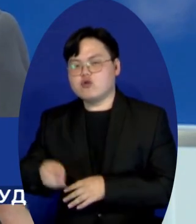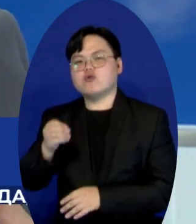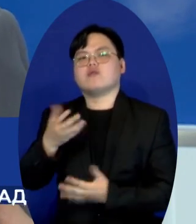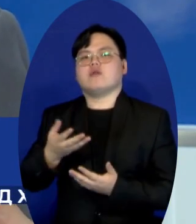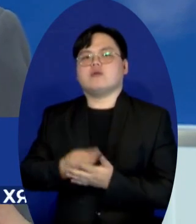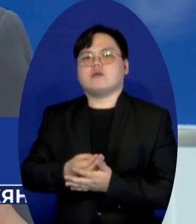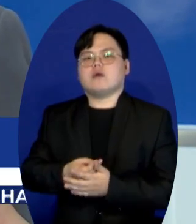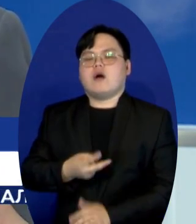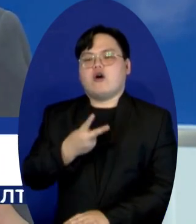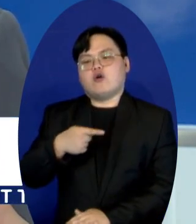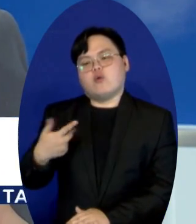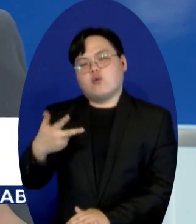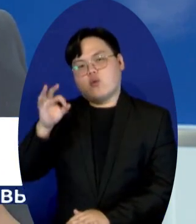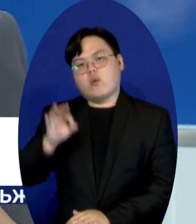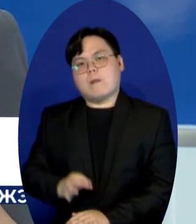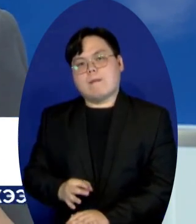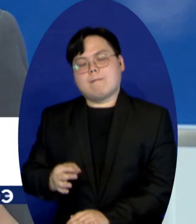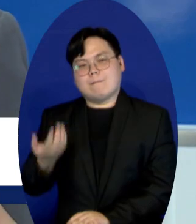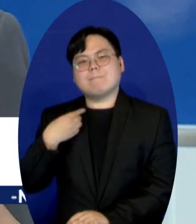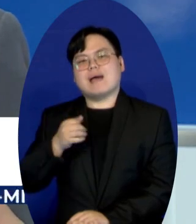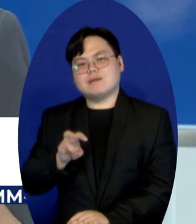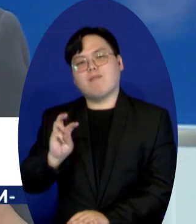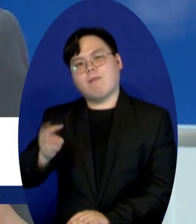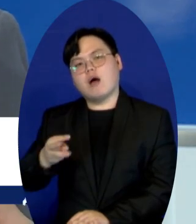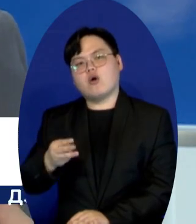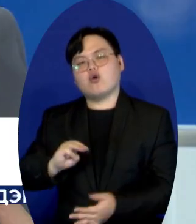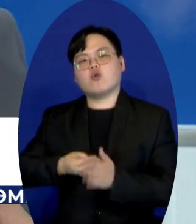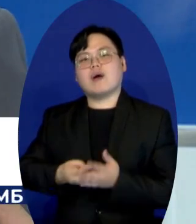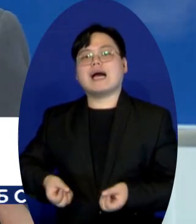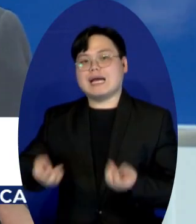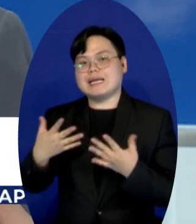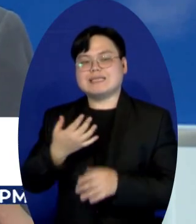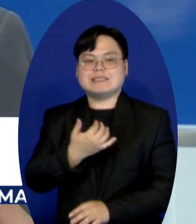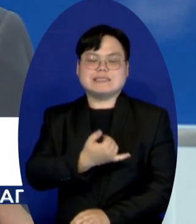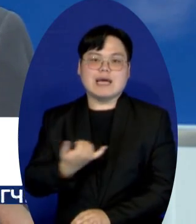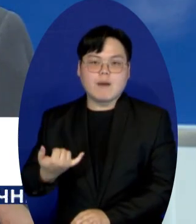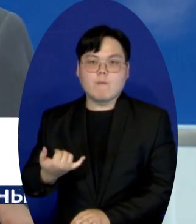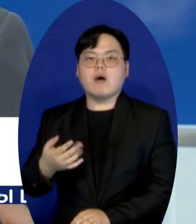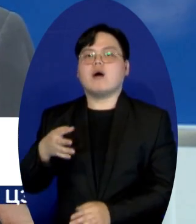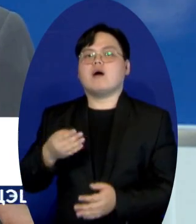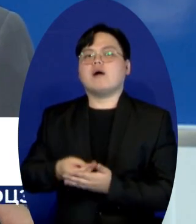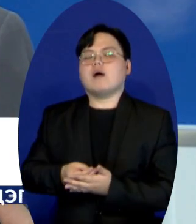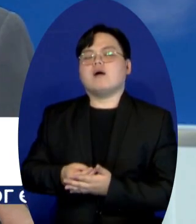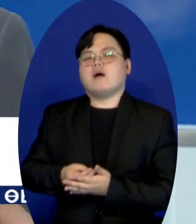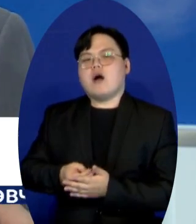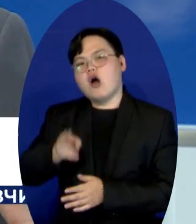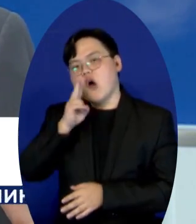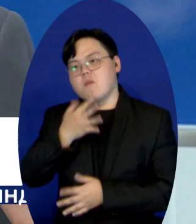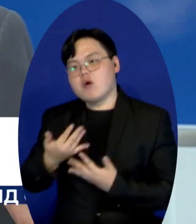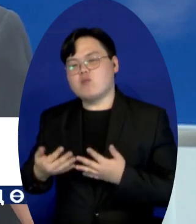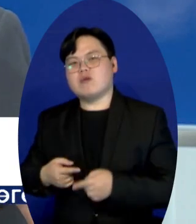дахиад 2-3% байх байсан байна гэдэг тооцоо гарсан байна. Зарим одоо бүтээгдэхүүний үнийн хит өсөлтийг